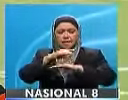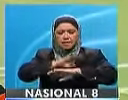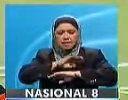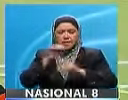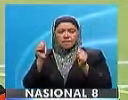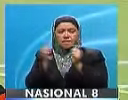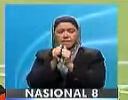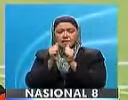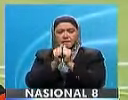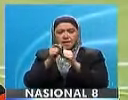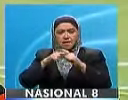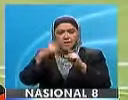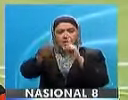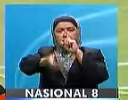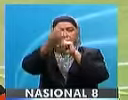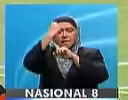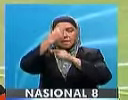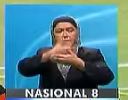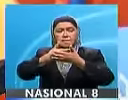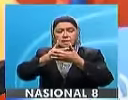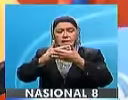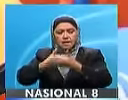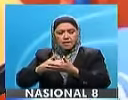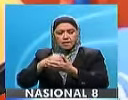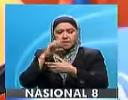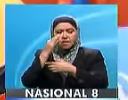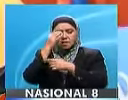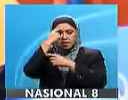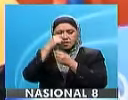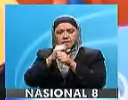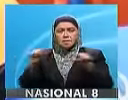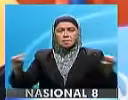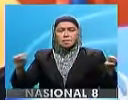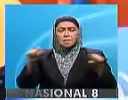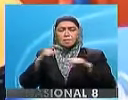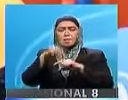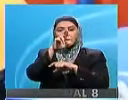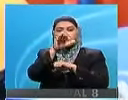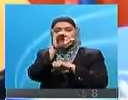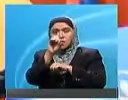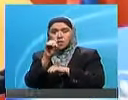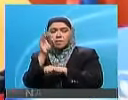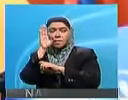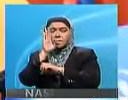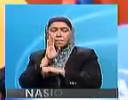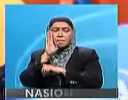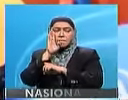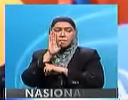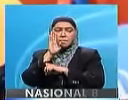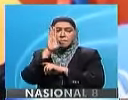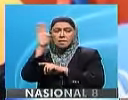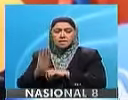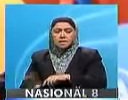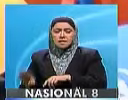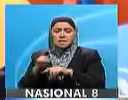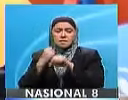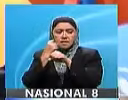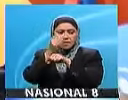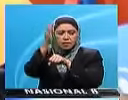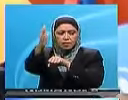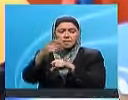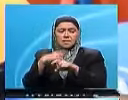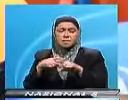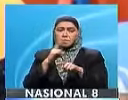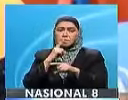dalam persiapan ke Rio, Brazil tahun depan. Di mana 8 rekod kejohanan dipecahkan, satu